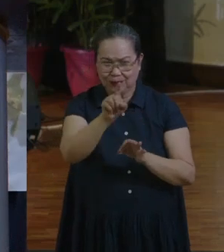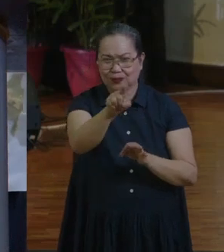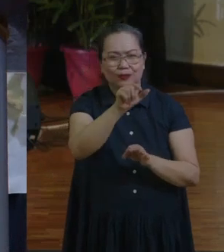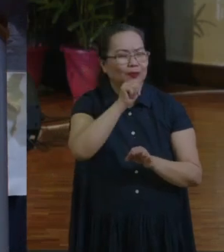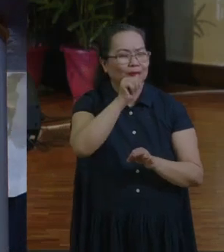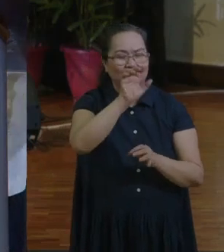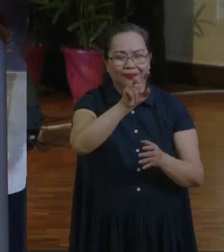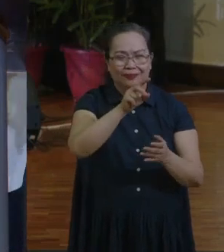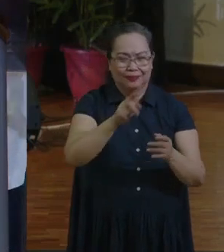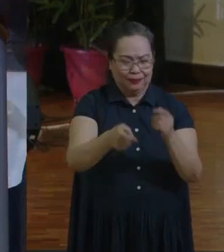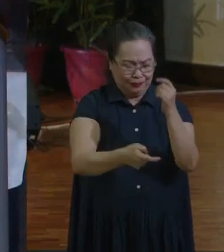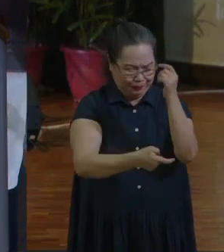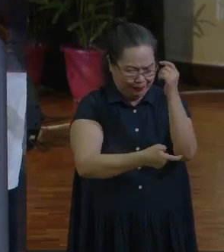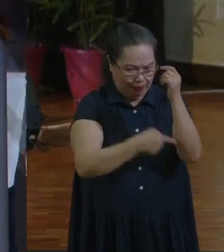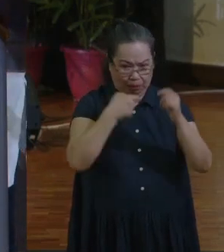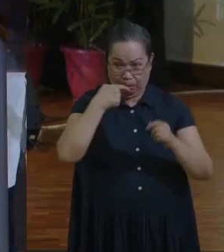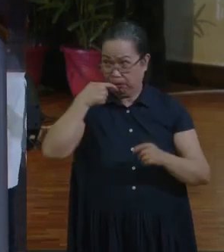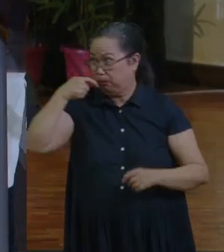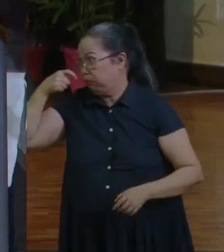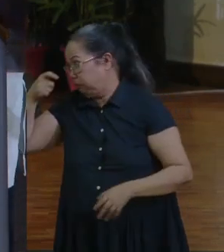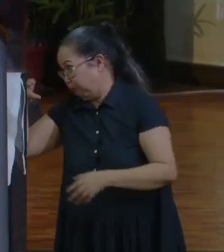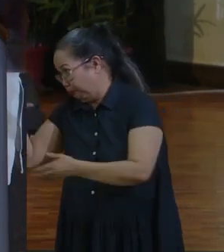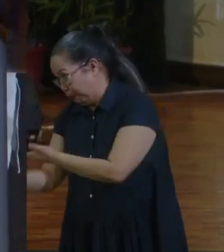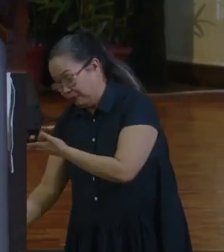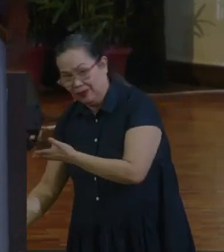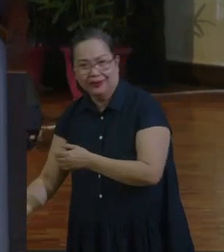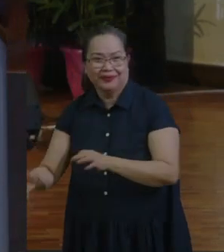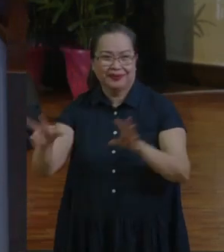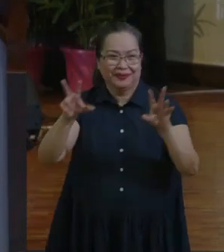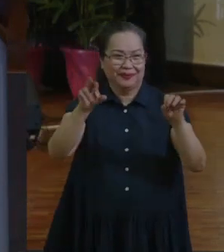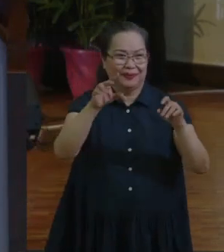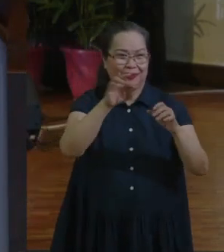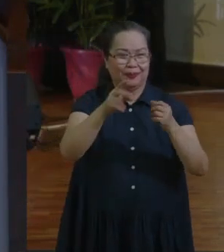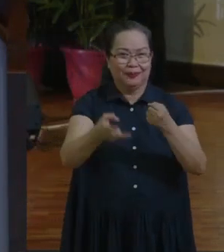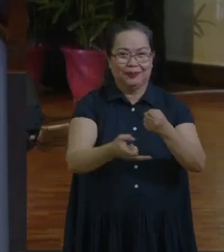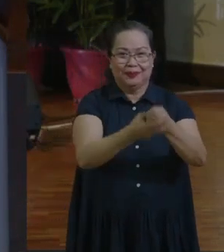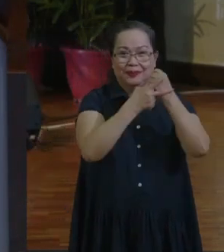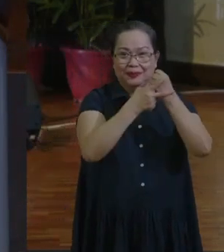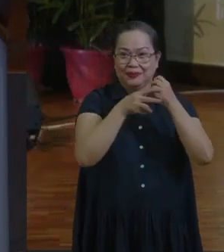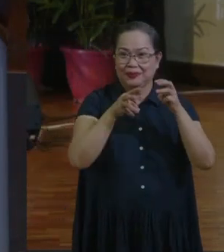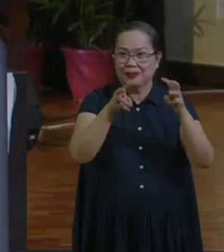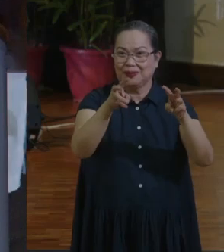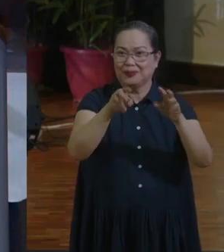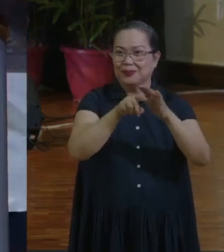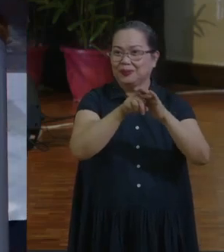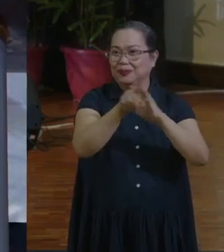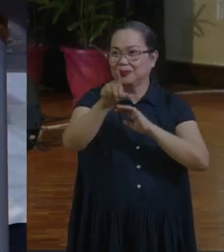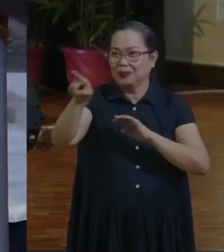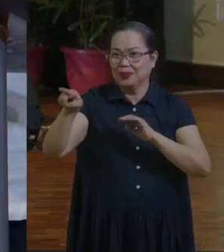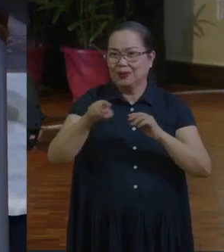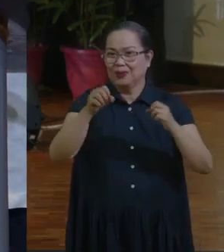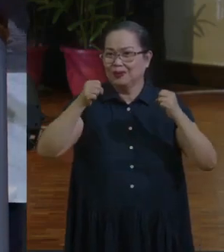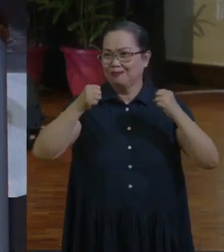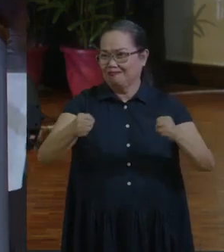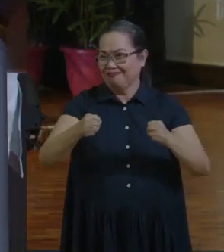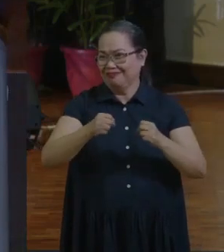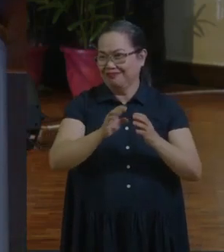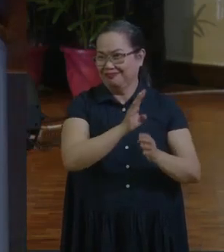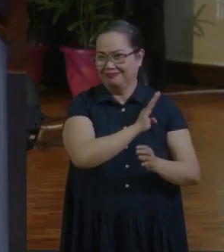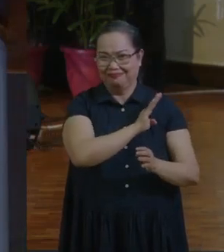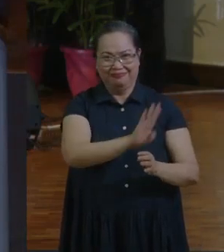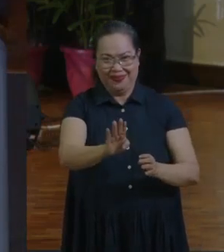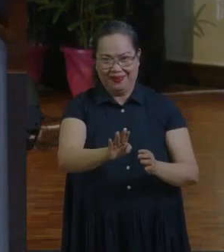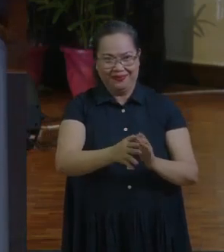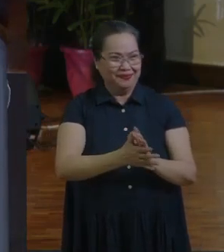be tempted beyond your ability. But with the temptation, He will also provide a way of escape that you may be able to endure